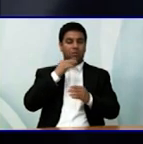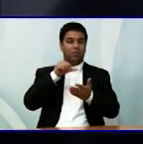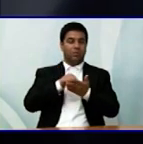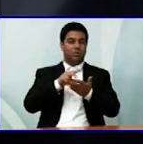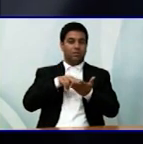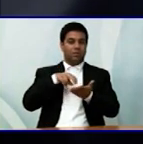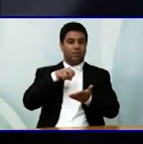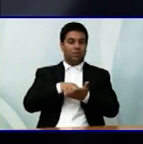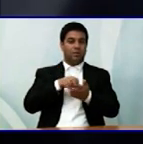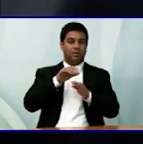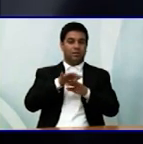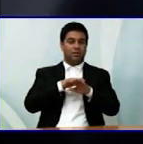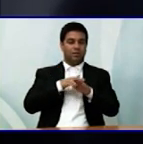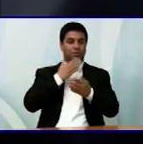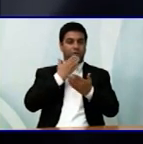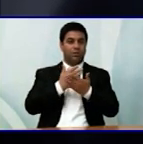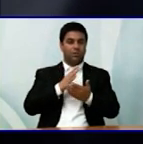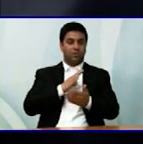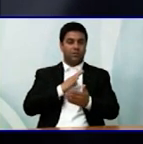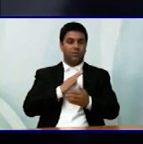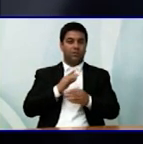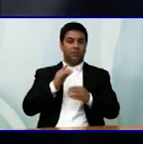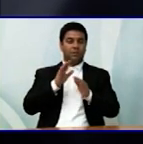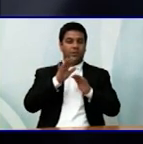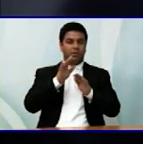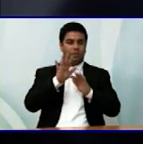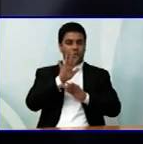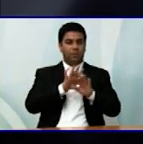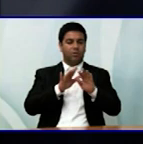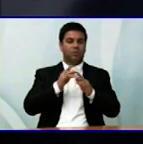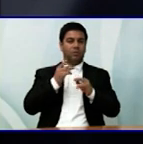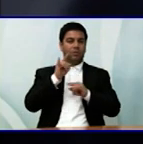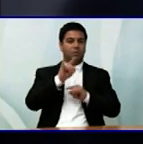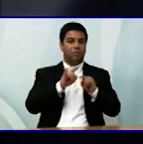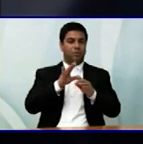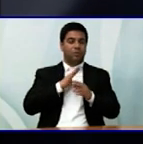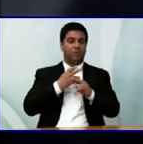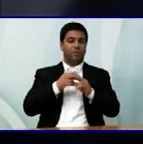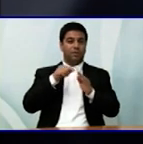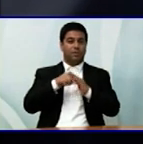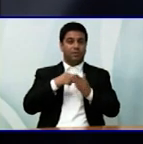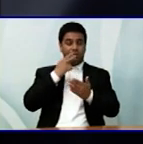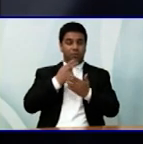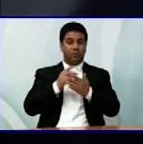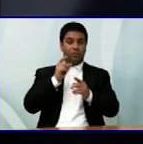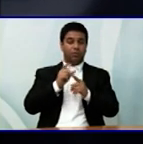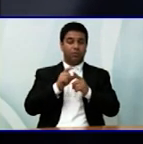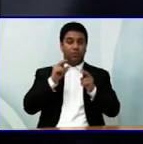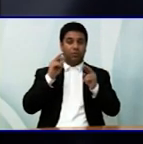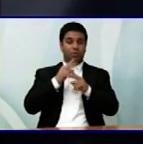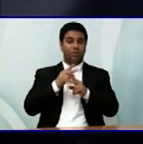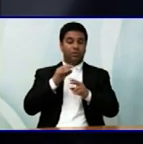cho'kib kechirib so'rabdi. Yolvoribdi. Qarangki, so'zning noto'g'ri